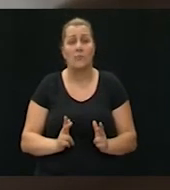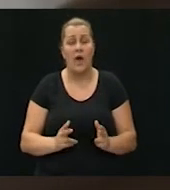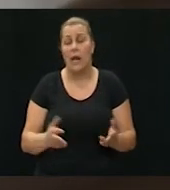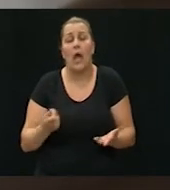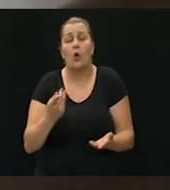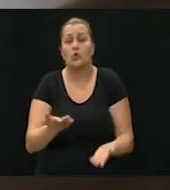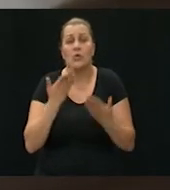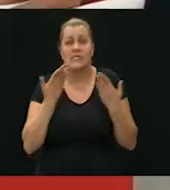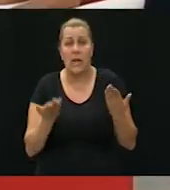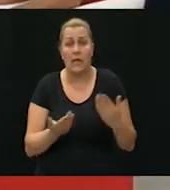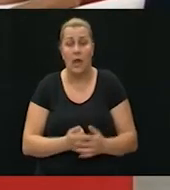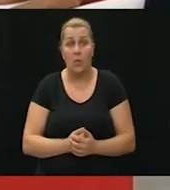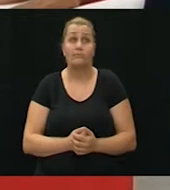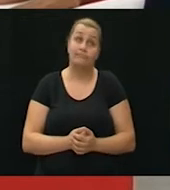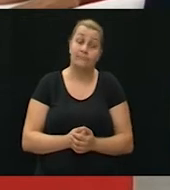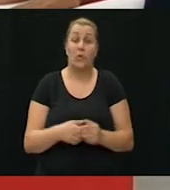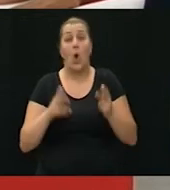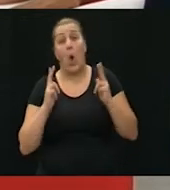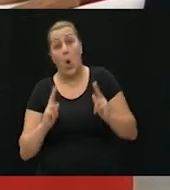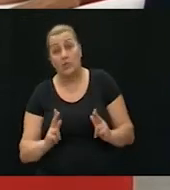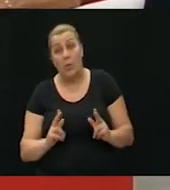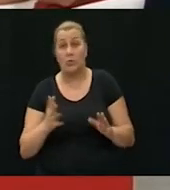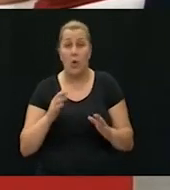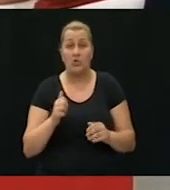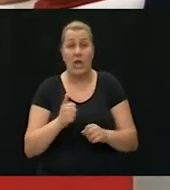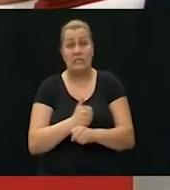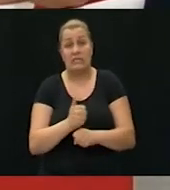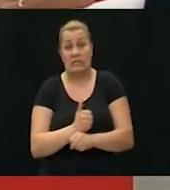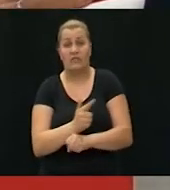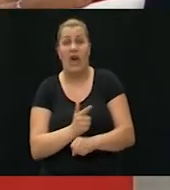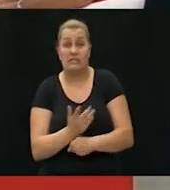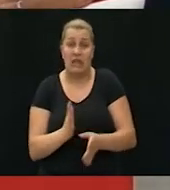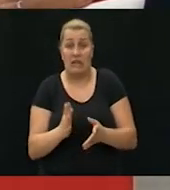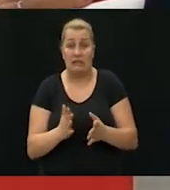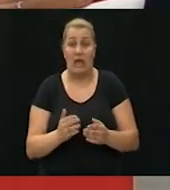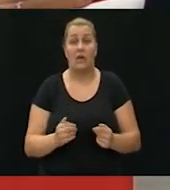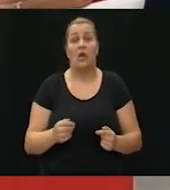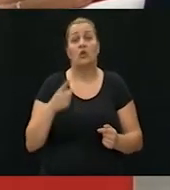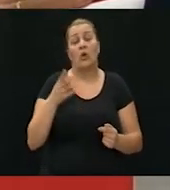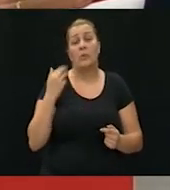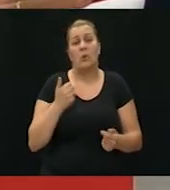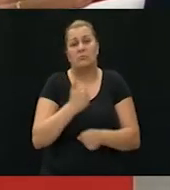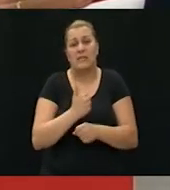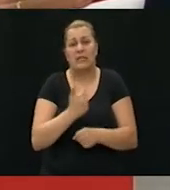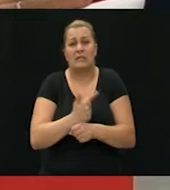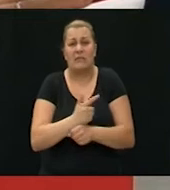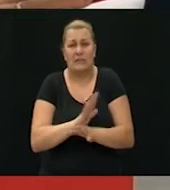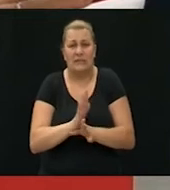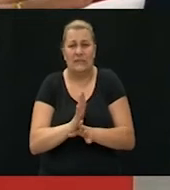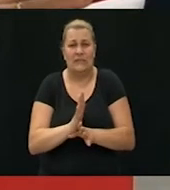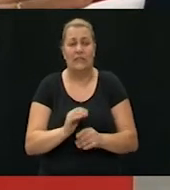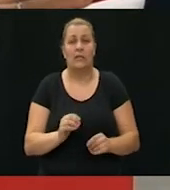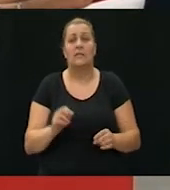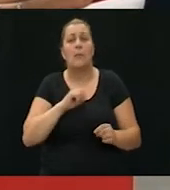Je li bilo odmora? Pa, odmora je bilo možda uru, dvi. To je aktivan odmor, rećemo tako. A eto, to je odmor bio uru ili dvije, ono, malo